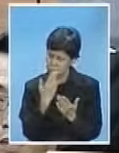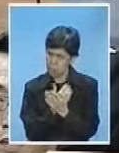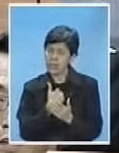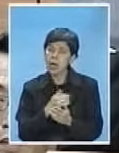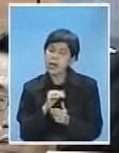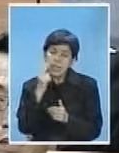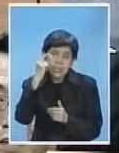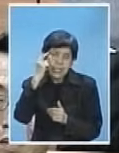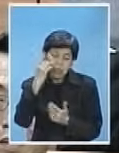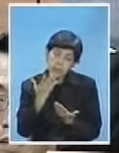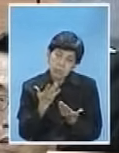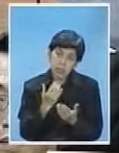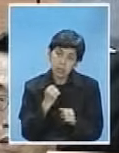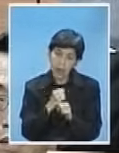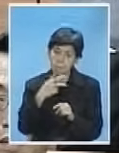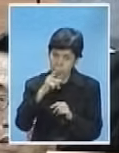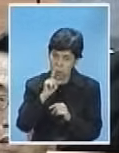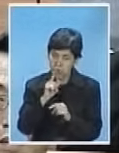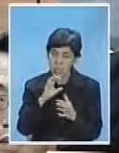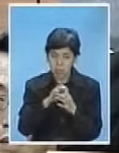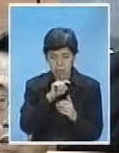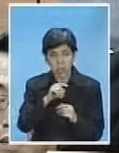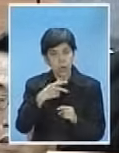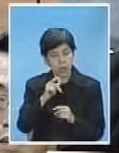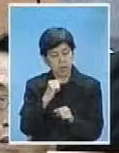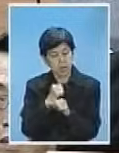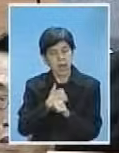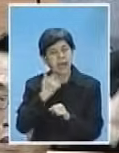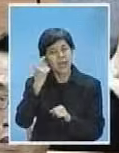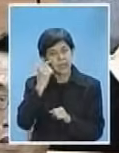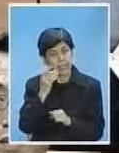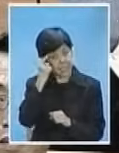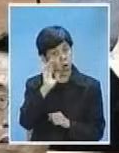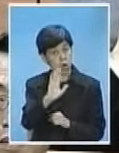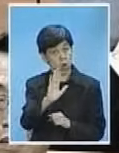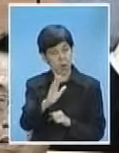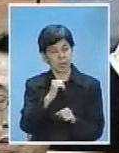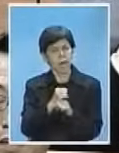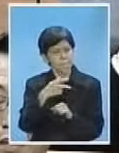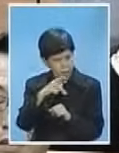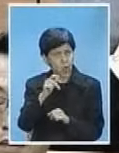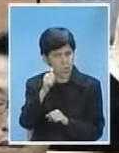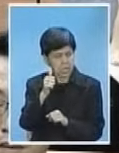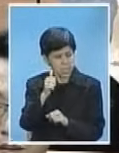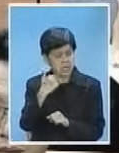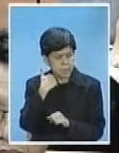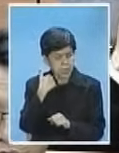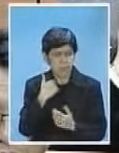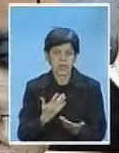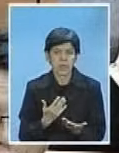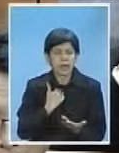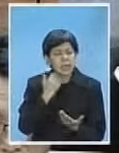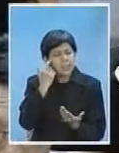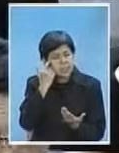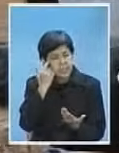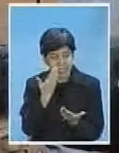ขอเสนอความคิดความเห็นเพื่อประโยชน์ด้วยกันสองฝ่ายนะครับก็เชื่อว่าแนวคิดของท่านก็เป็นประโยชน์ในอีกด้านหนึ่งแต่ว่าถ้าเจ